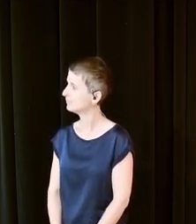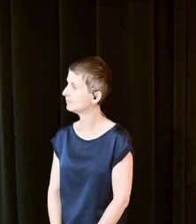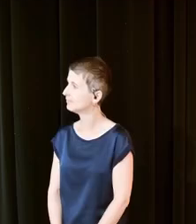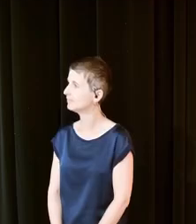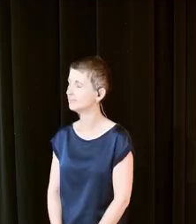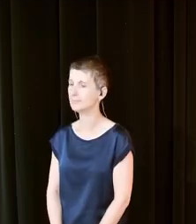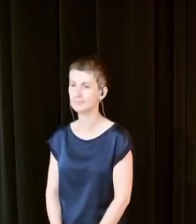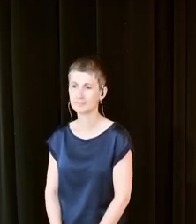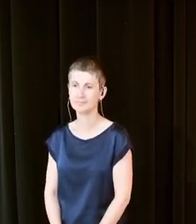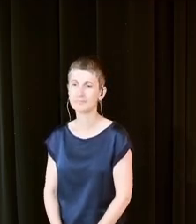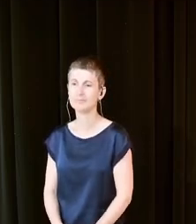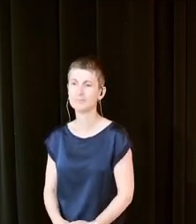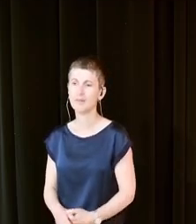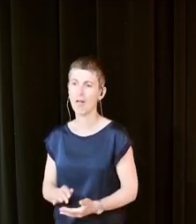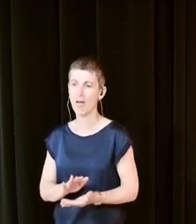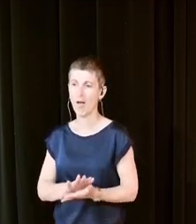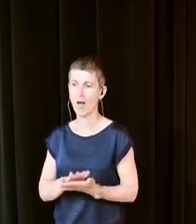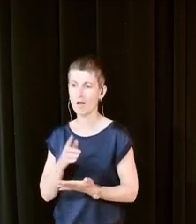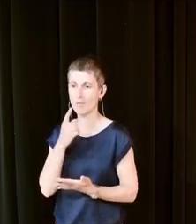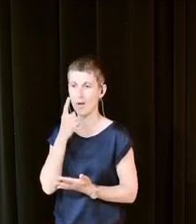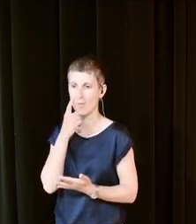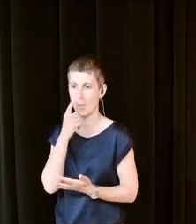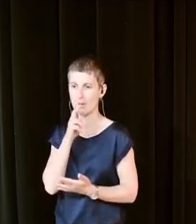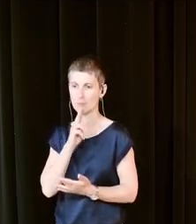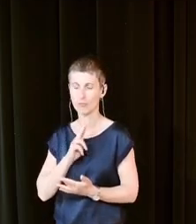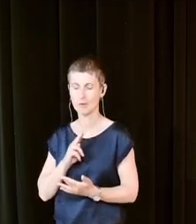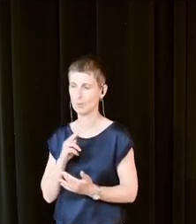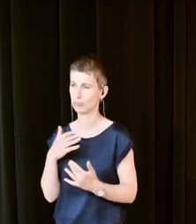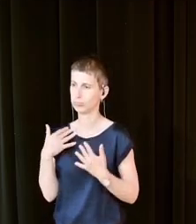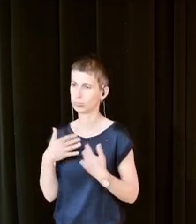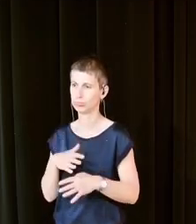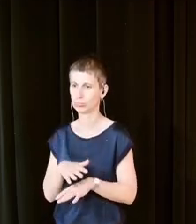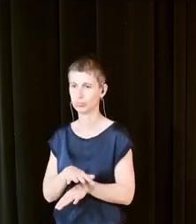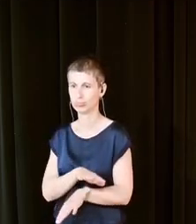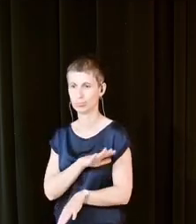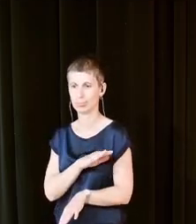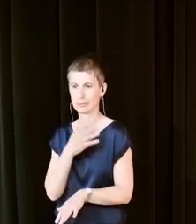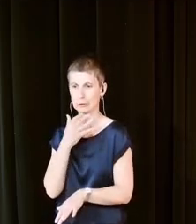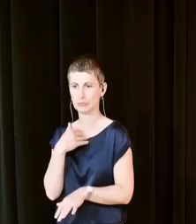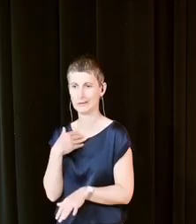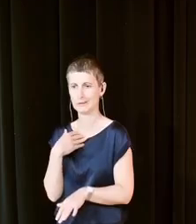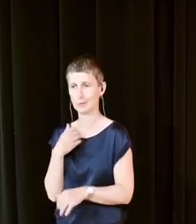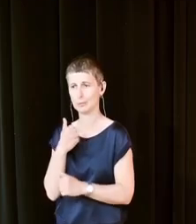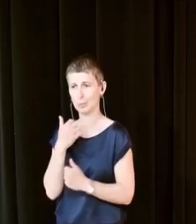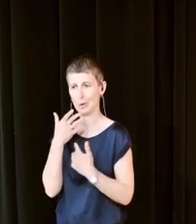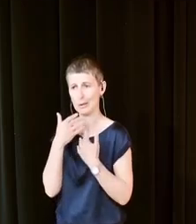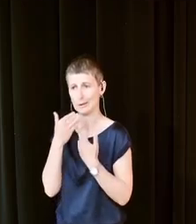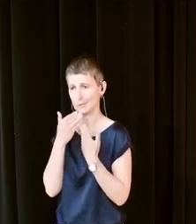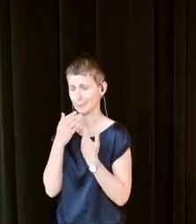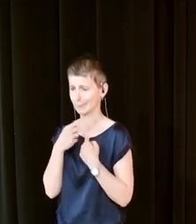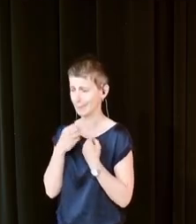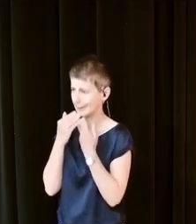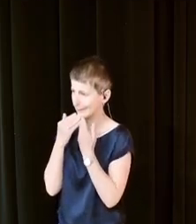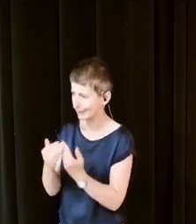Da sind wir jetzt einfach mal einen Moment still. Es ist ja eine ungeheuerliche Geschichte. Und Sie haben sie uns so toll erzählt. Vielen herzlichen Dank dafür.